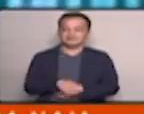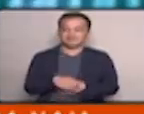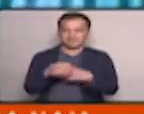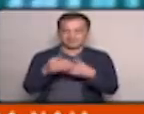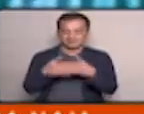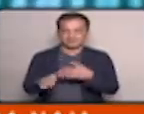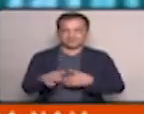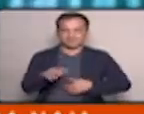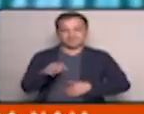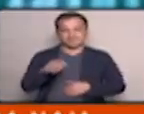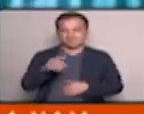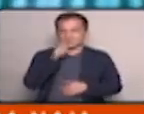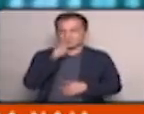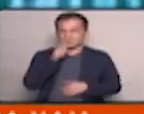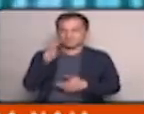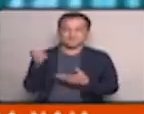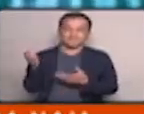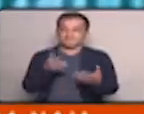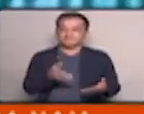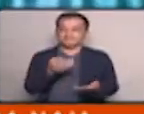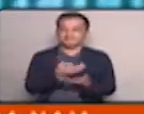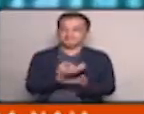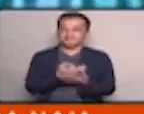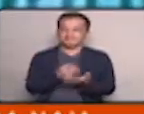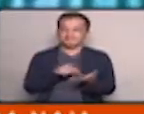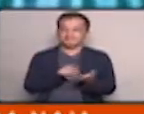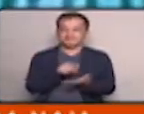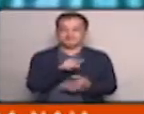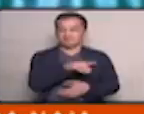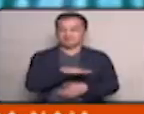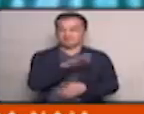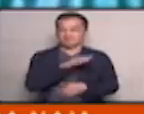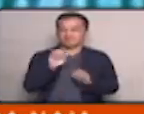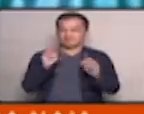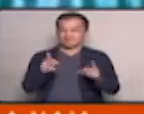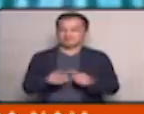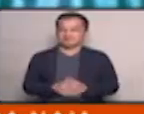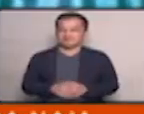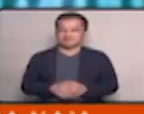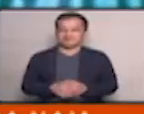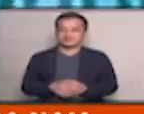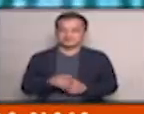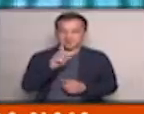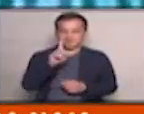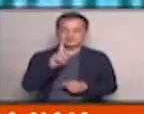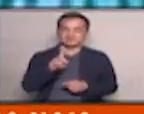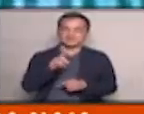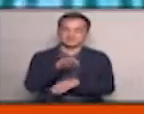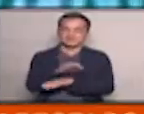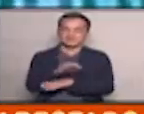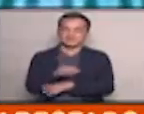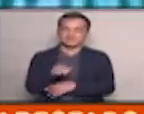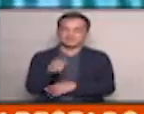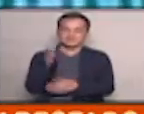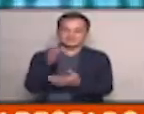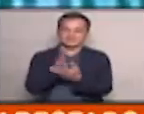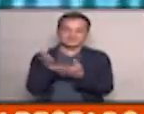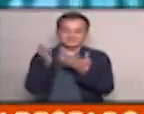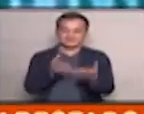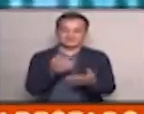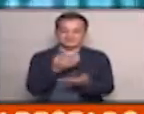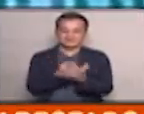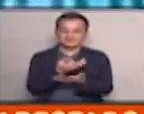lunch po siguro. Dalin nyo na po yung pera nyo, pambayad sa kanila. Sige, okay. Po. Mga 1 o'clock nandun po ako. Oo. Andun ka na, dala mo ng pera.